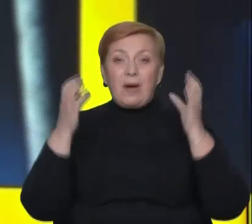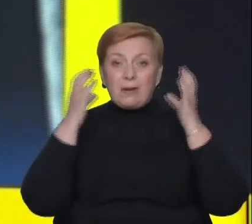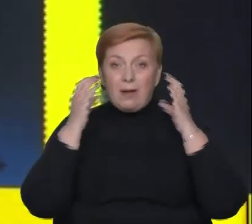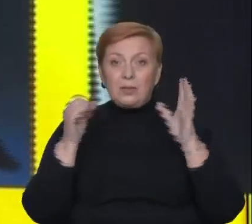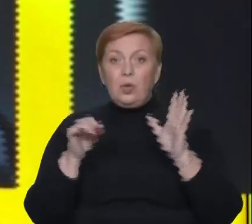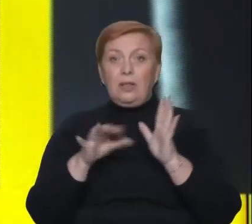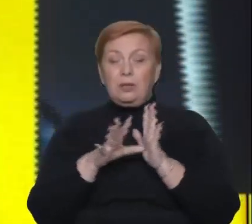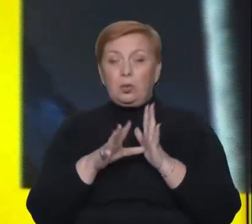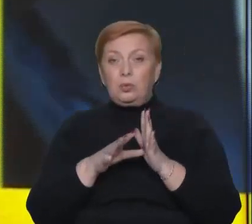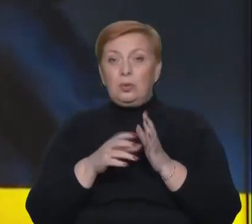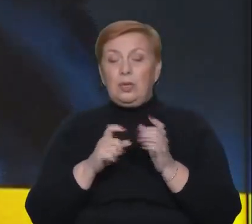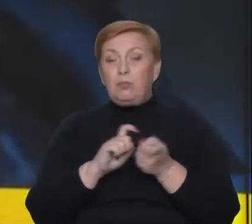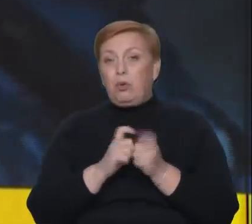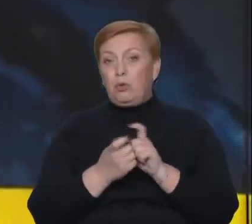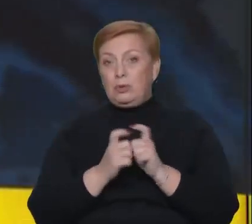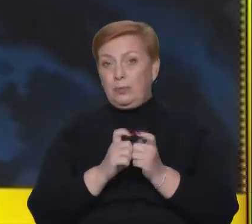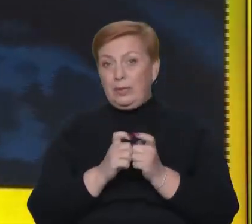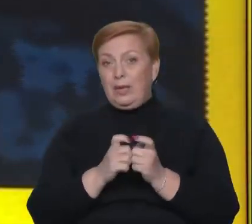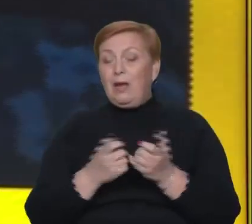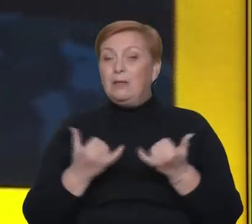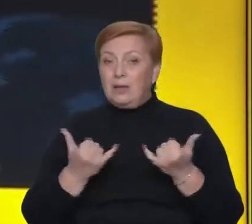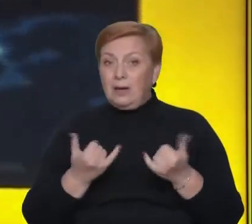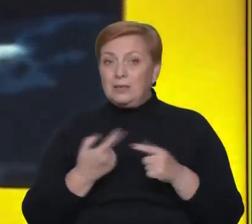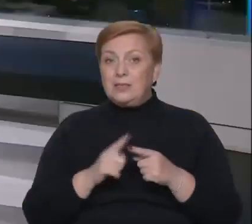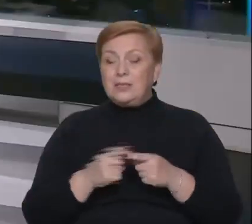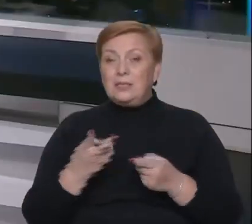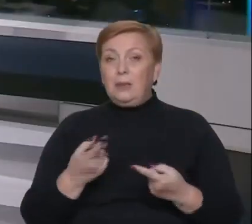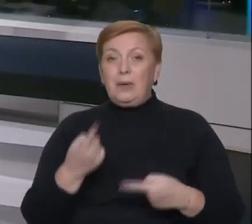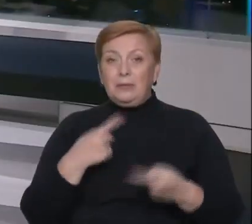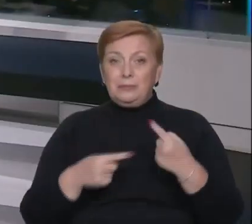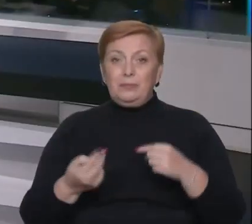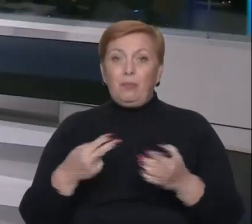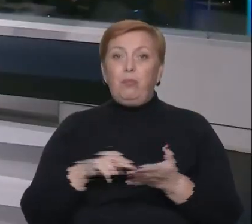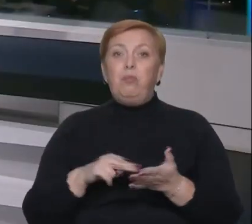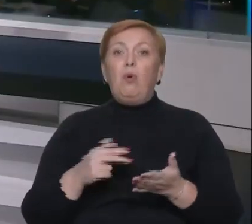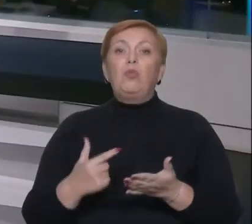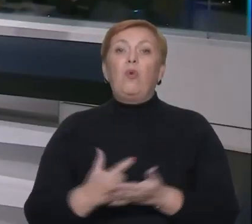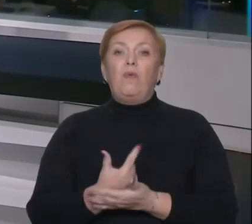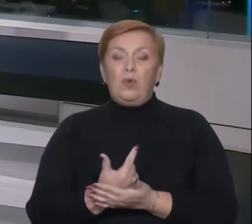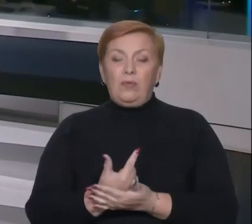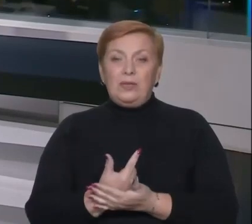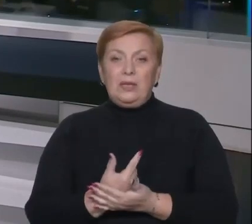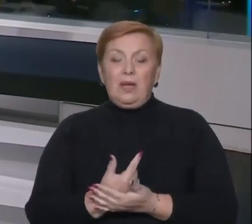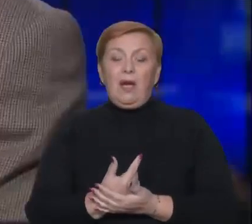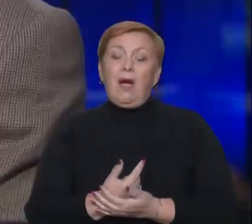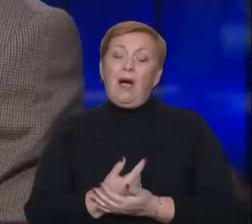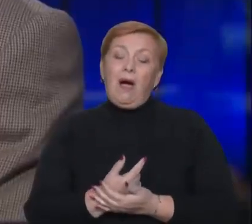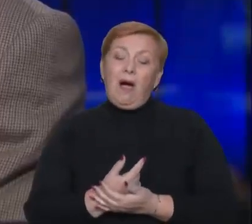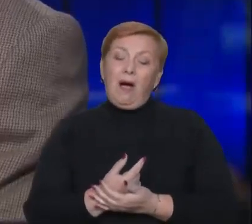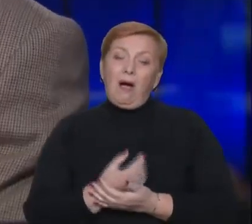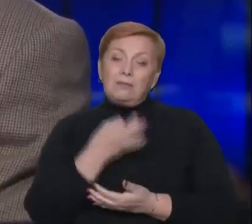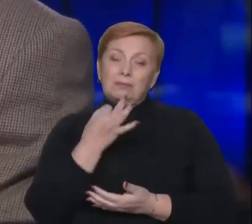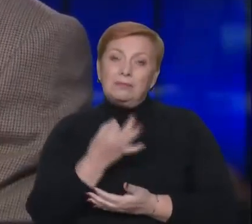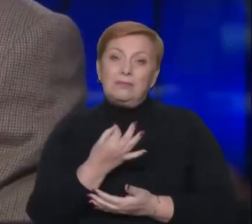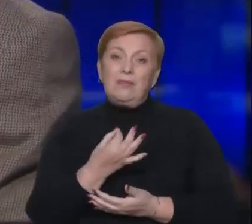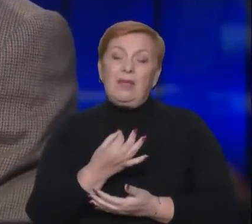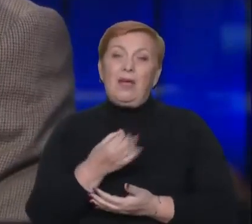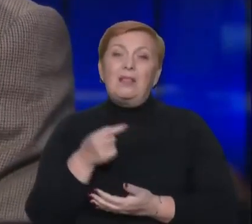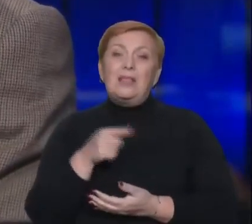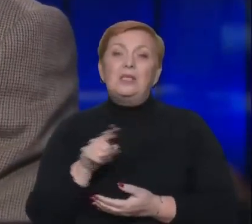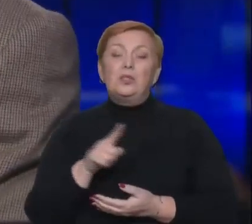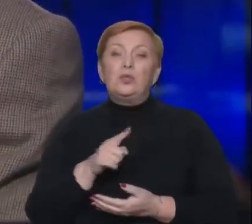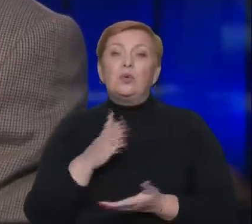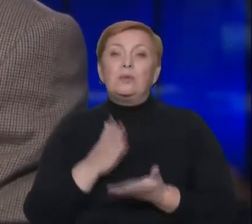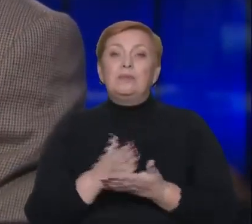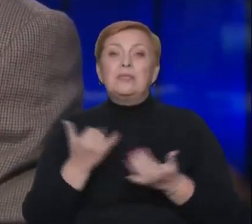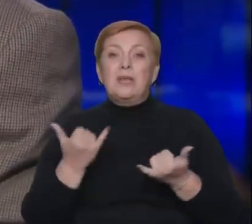і якомога швидше і оперативно. Ну, а те, що ми маємо зараз, от на якому ви б там оцінили, я не знаю, по 10-бальній шкалі, на